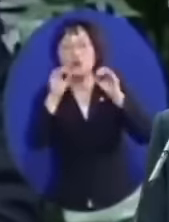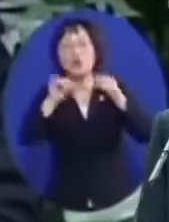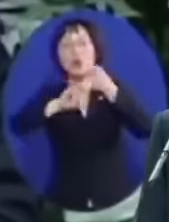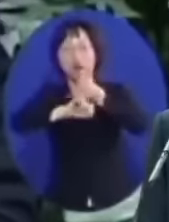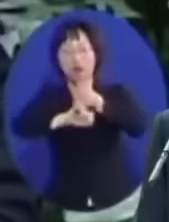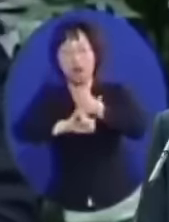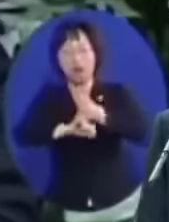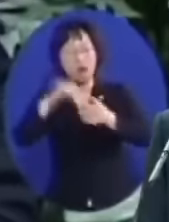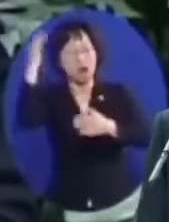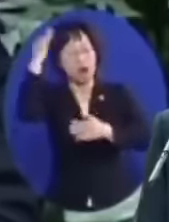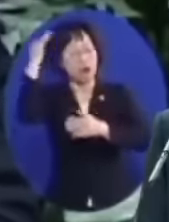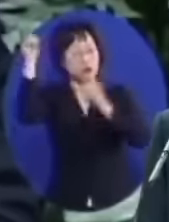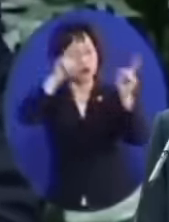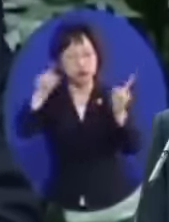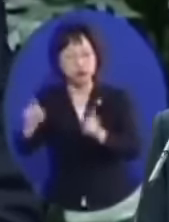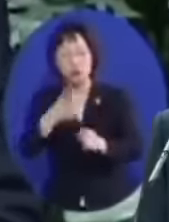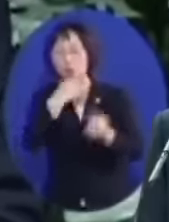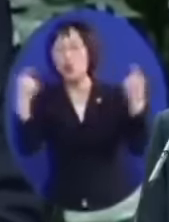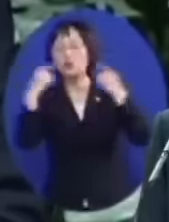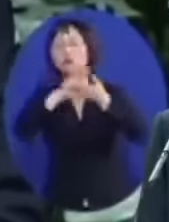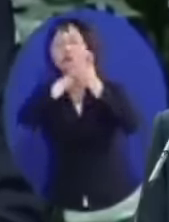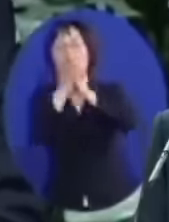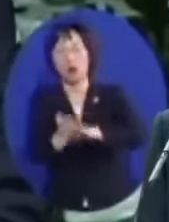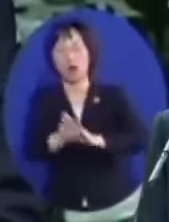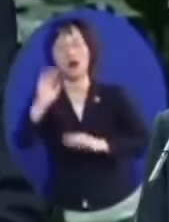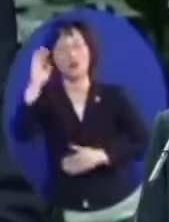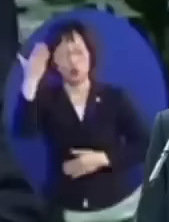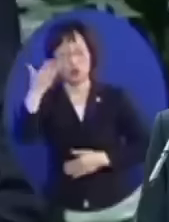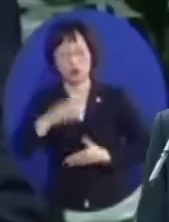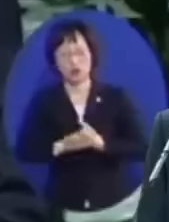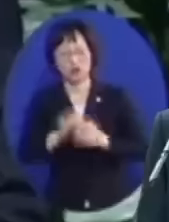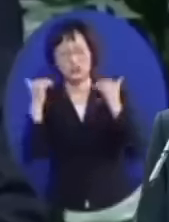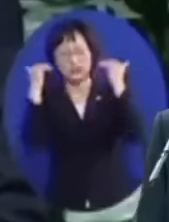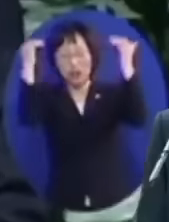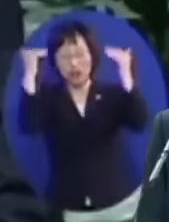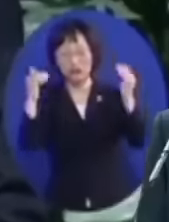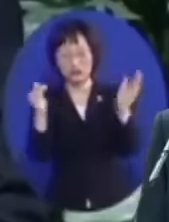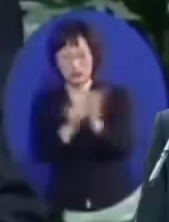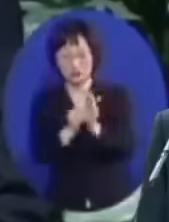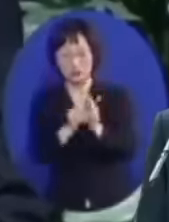한국이 복음화되는 것입니다. 장년들 모아놓고 부흥에 아무리 해봤자